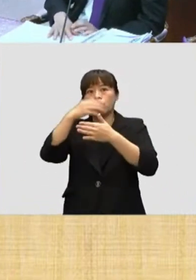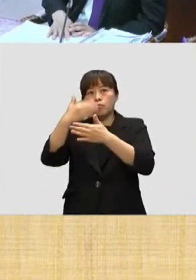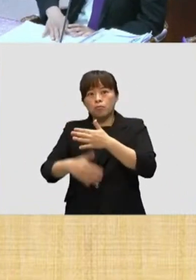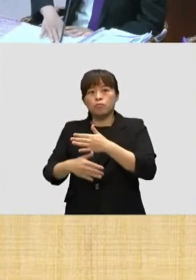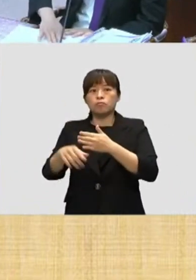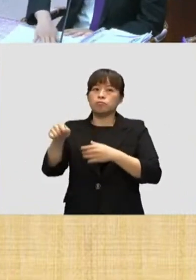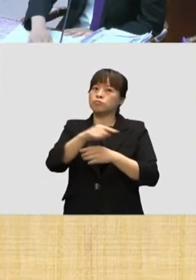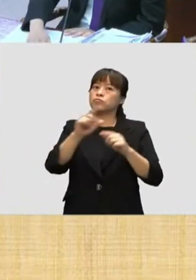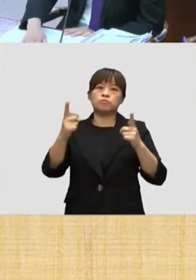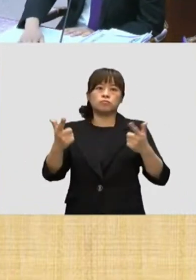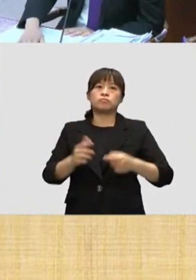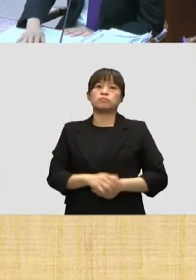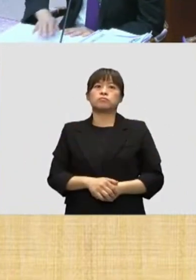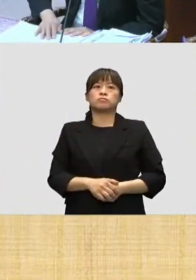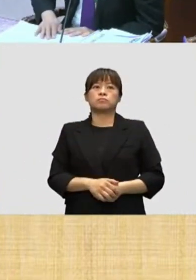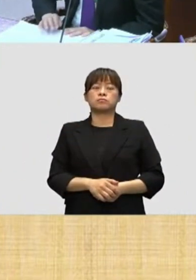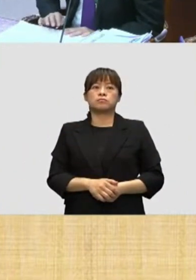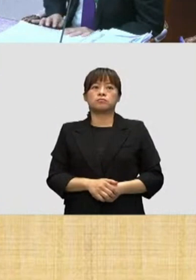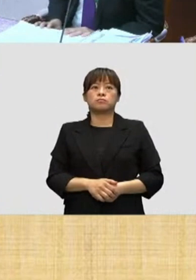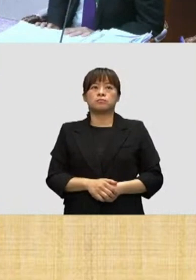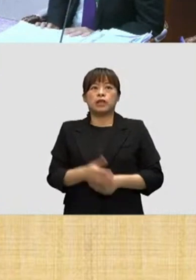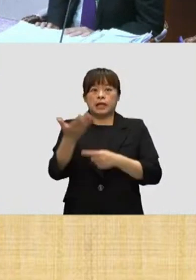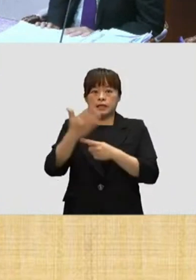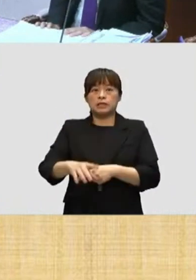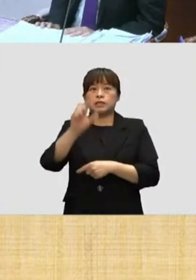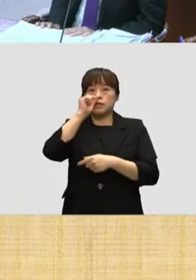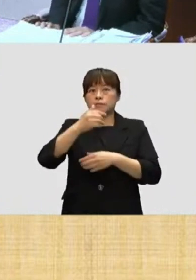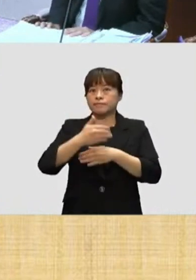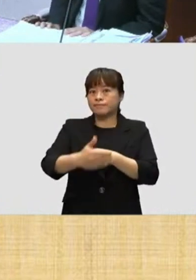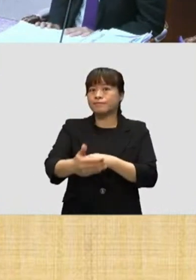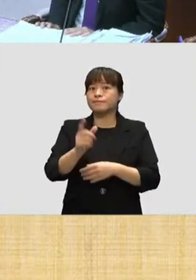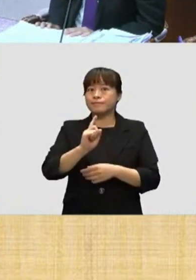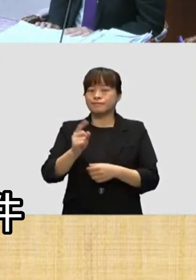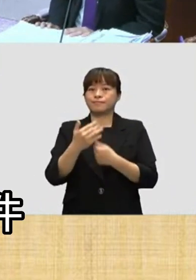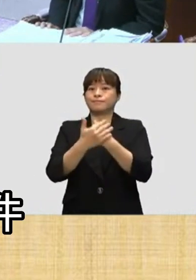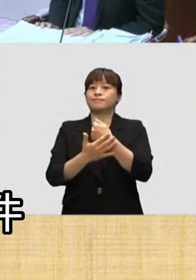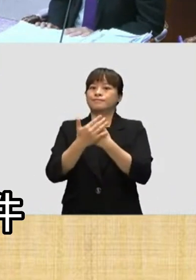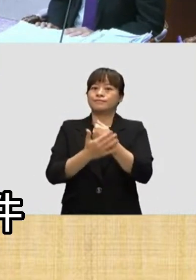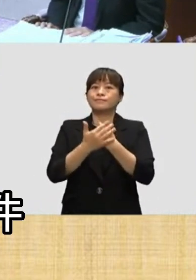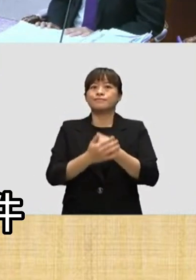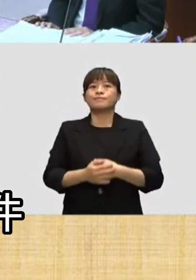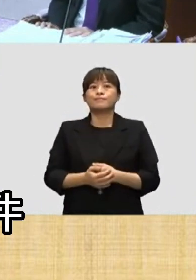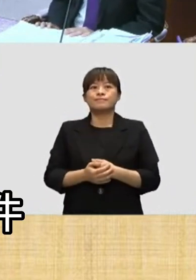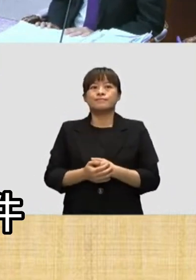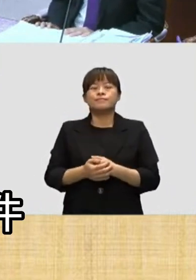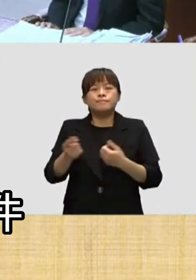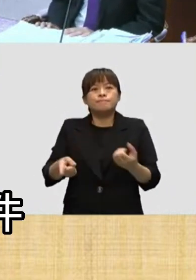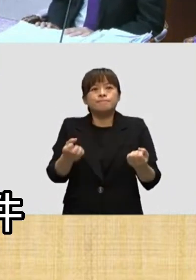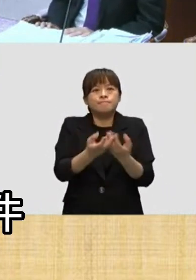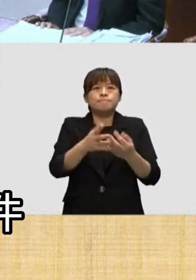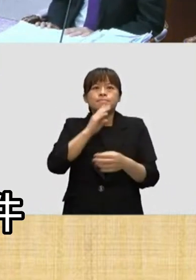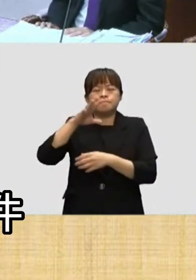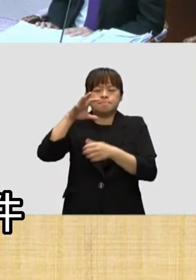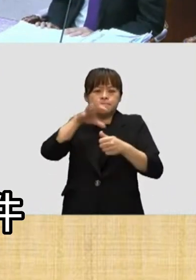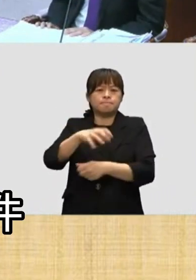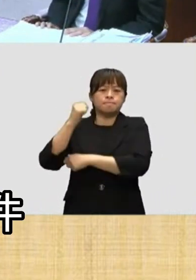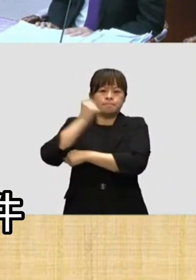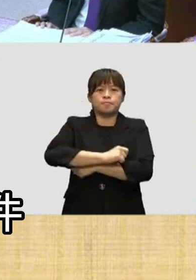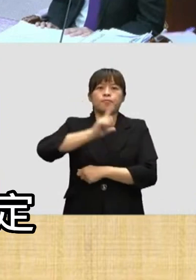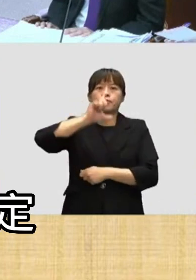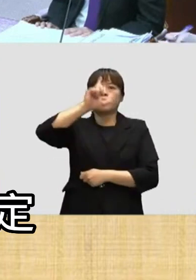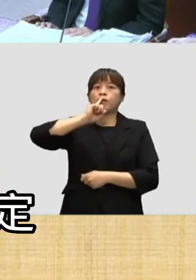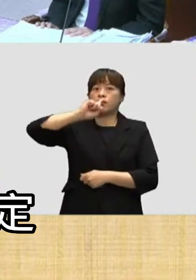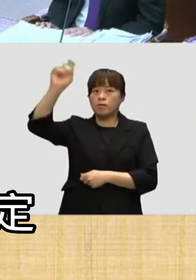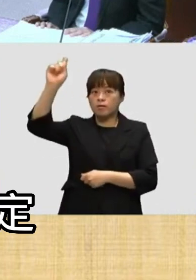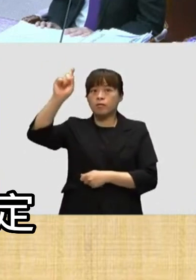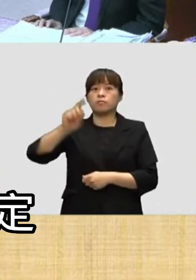的一个判断。死刑的特别程序保障，死刑案件应属强制上诉案件，